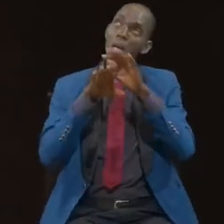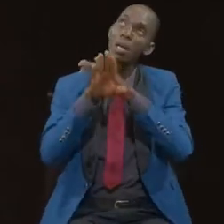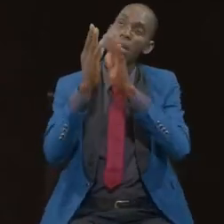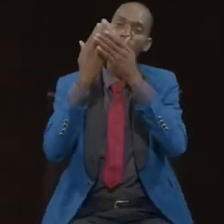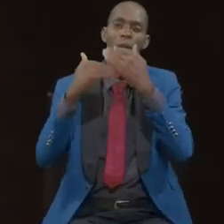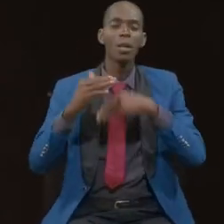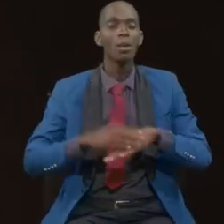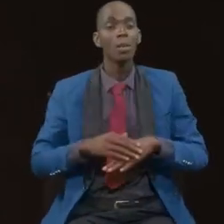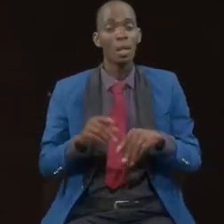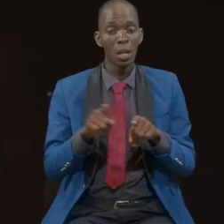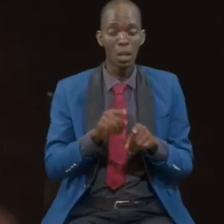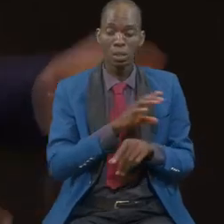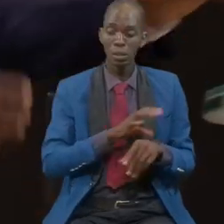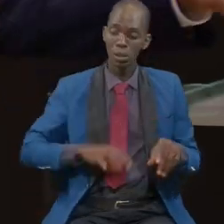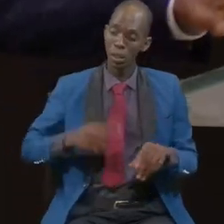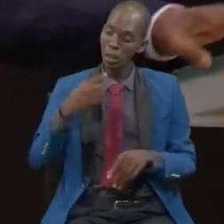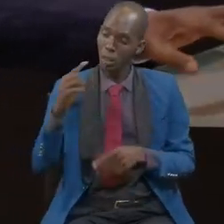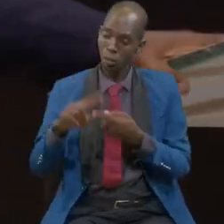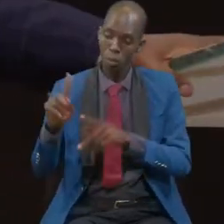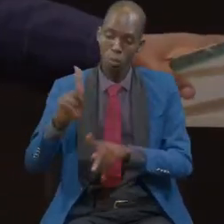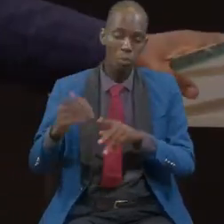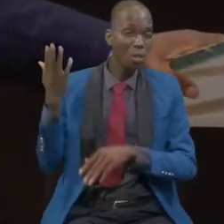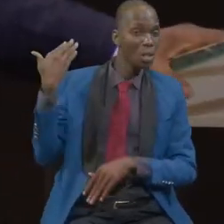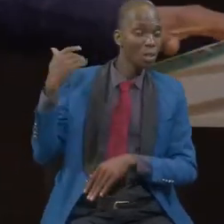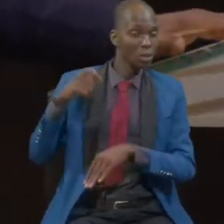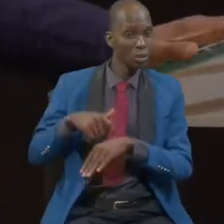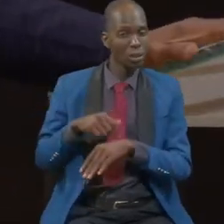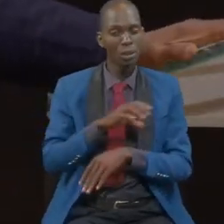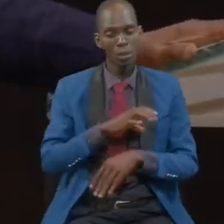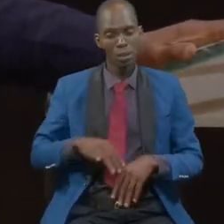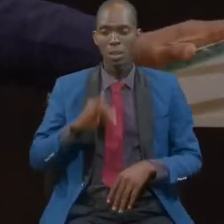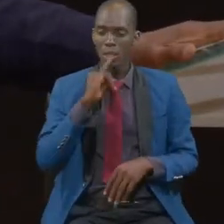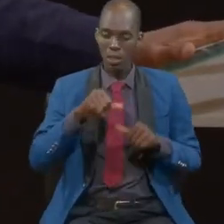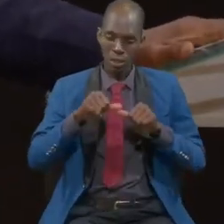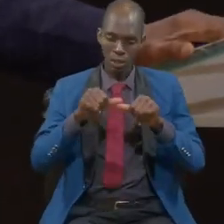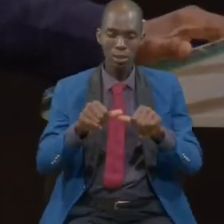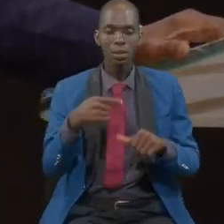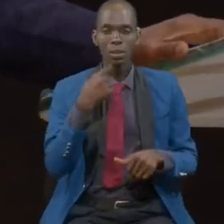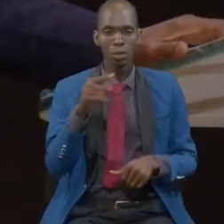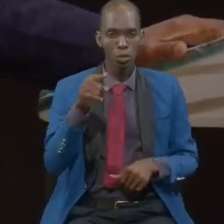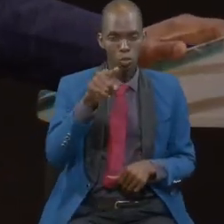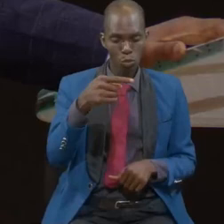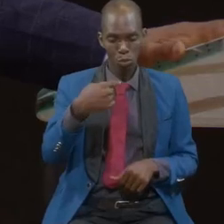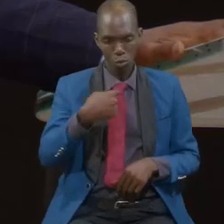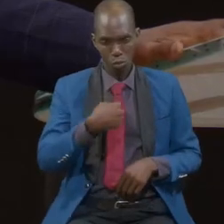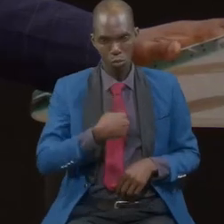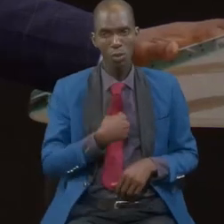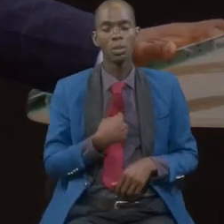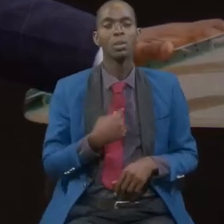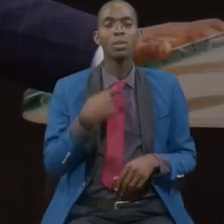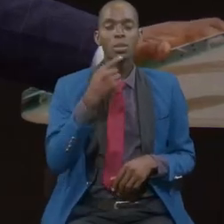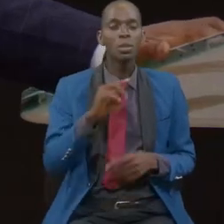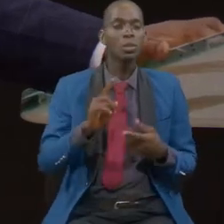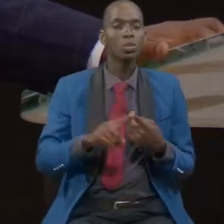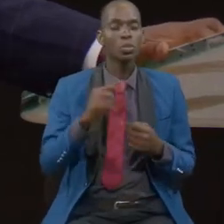royaume des cieux. Comme il leur a dit à l'époque, alors, il nous le dit, il vous le dit, il me